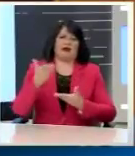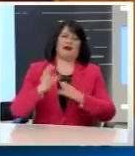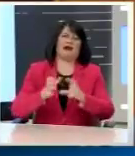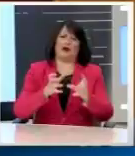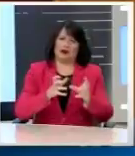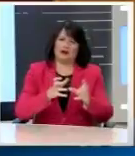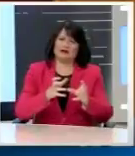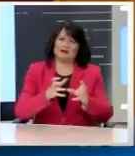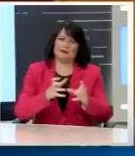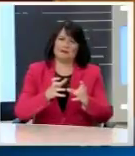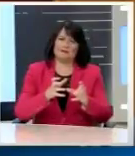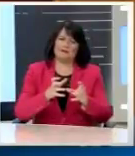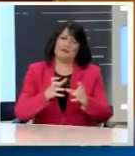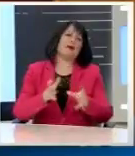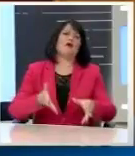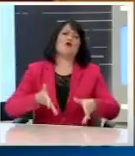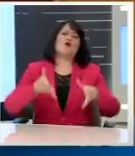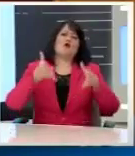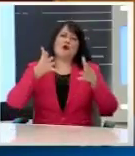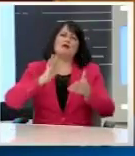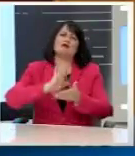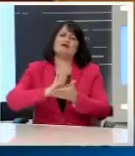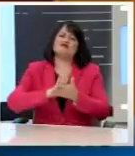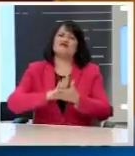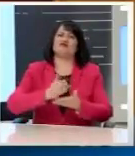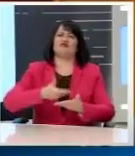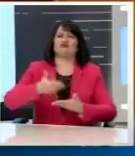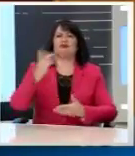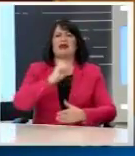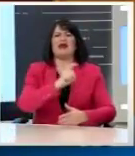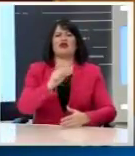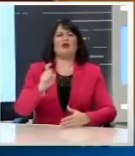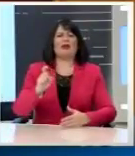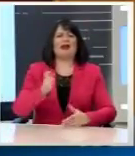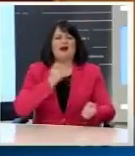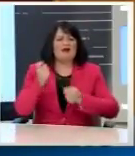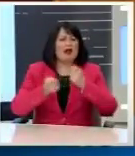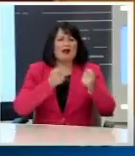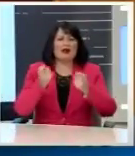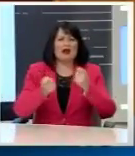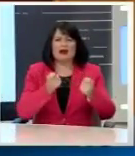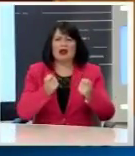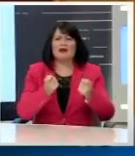που μεγάλα εκδοτικά συγκροτήματα με εκατομμύρια χρεών